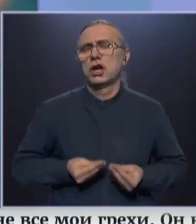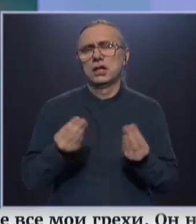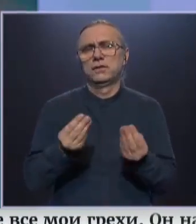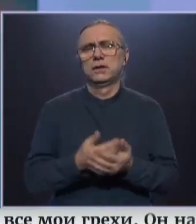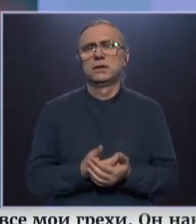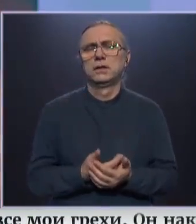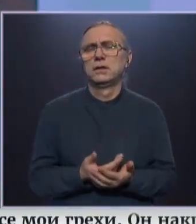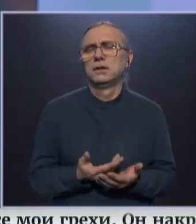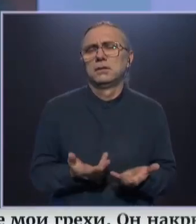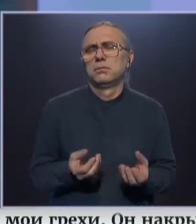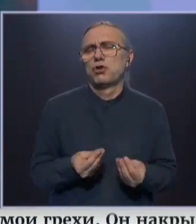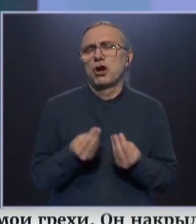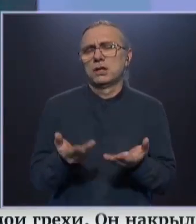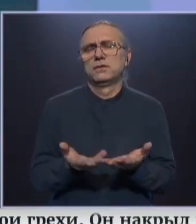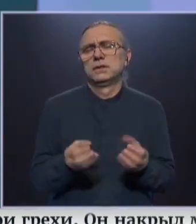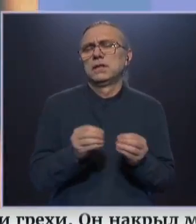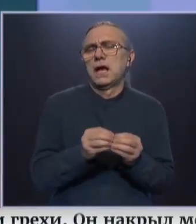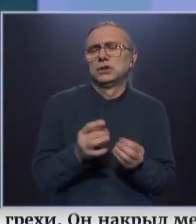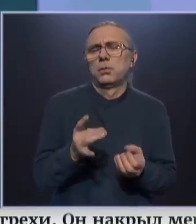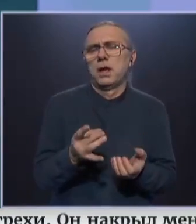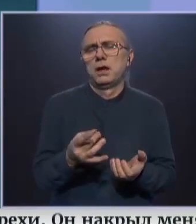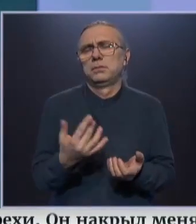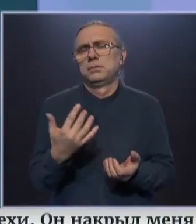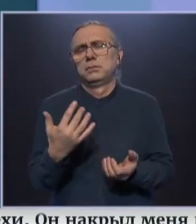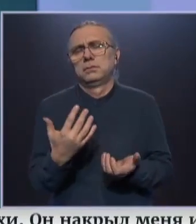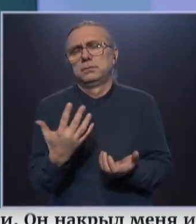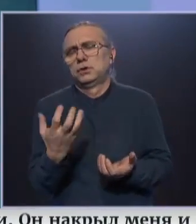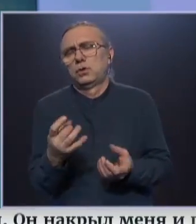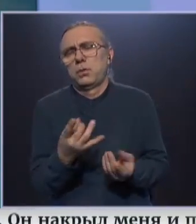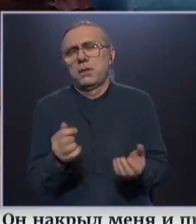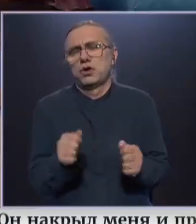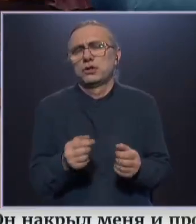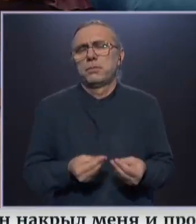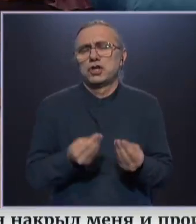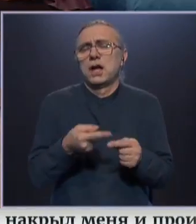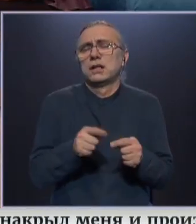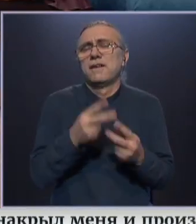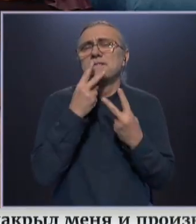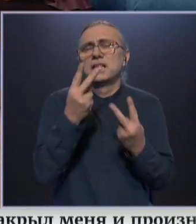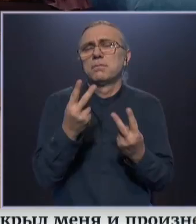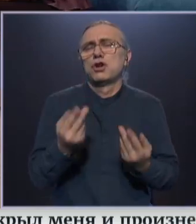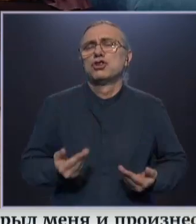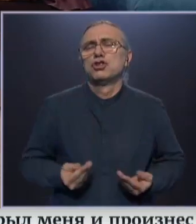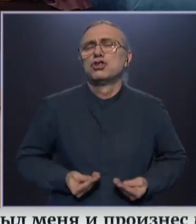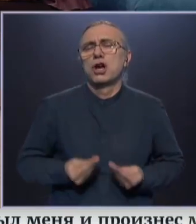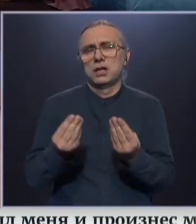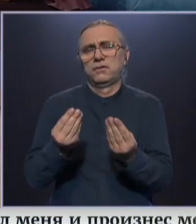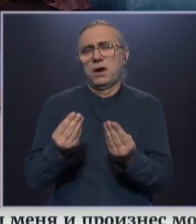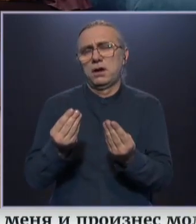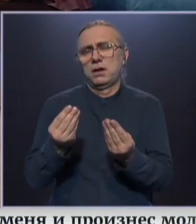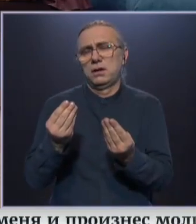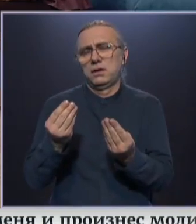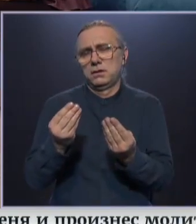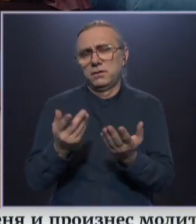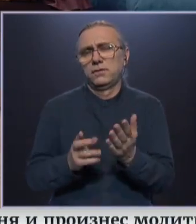10 рублей, ты можешь пожертвовать 500 рублей. Пожалуйста, твоя жертва, она видимая жертва, в общем-то, такая на храм.